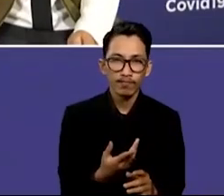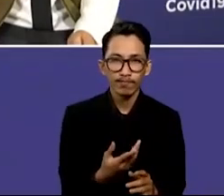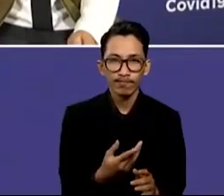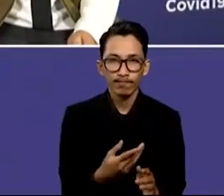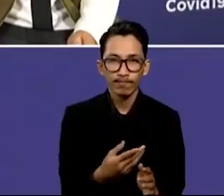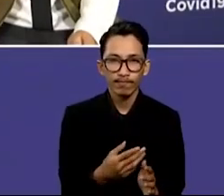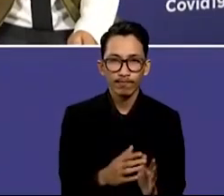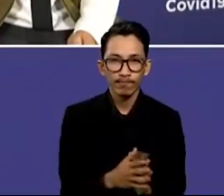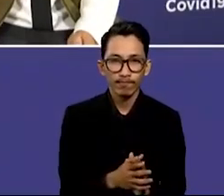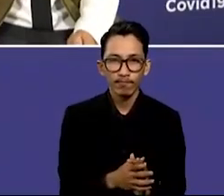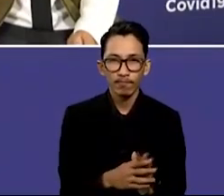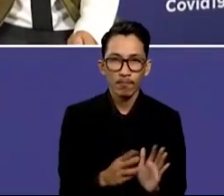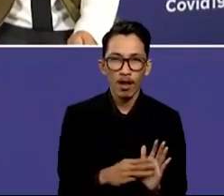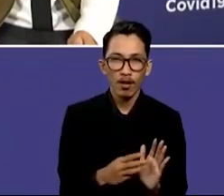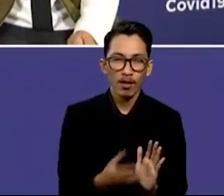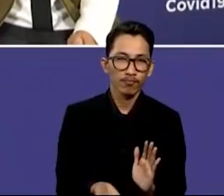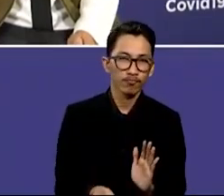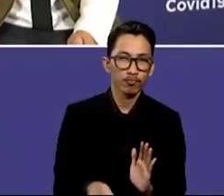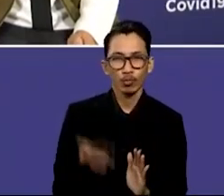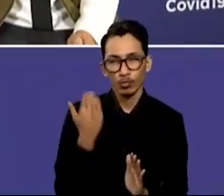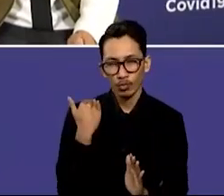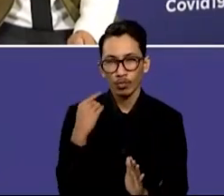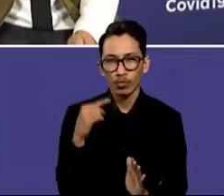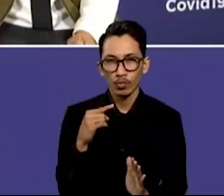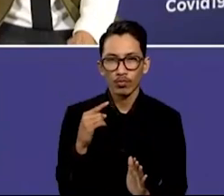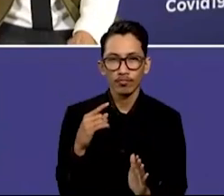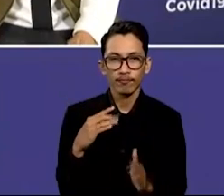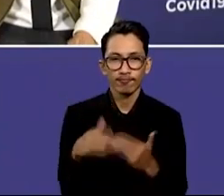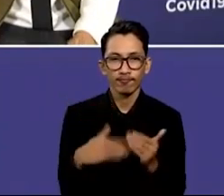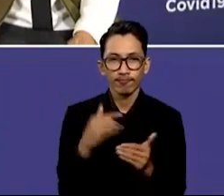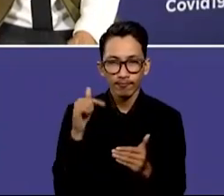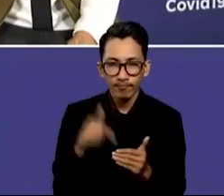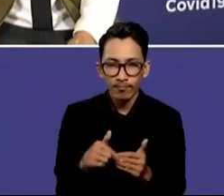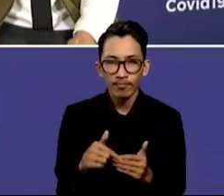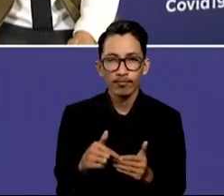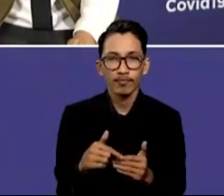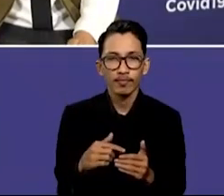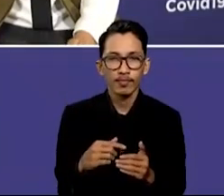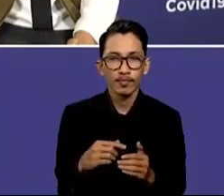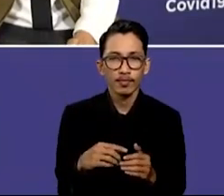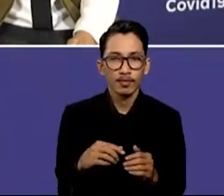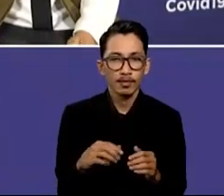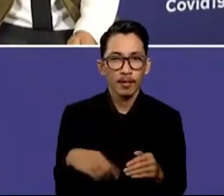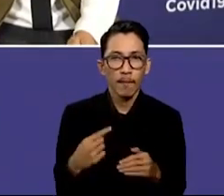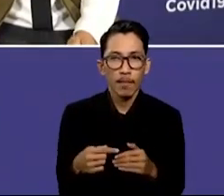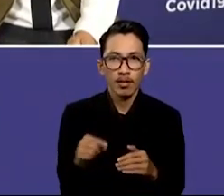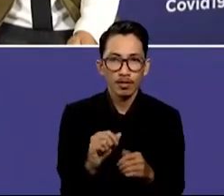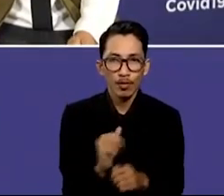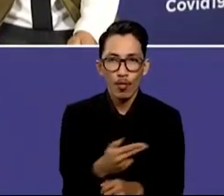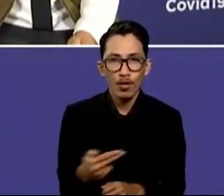tanggal 18-19 itu boleh dikatakan nyampailah di benua kita sekitar bulan